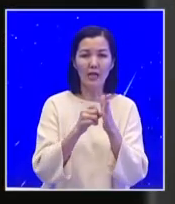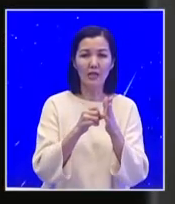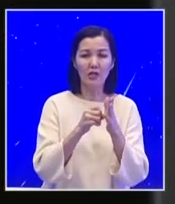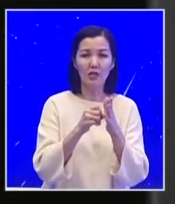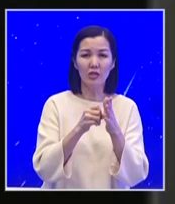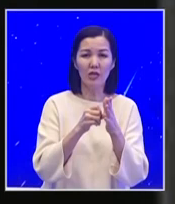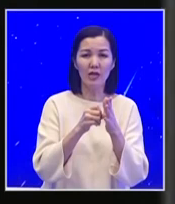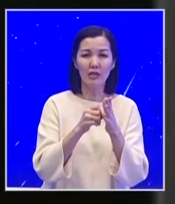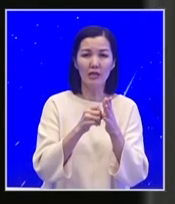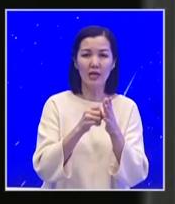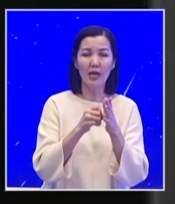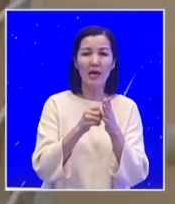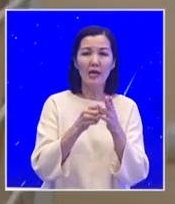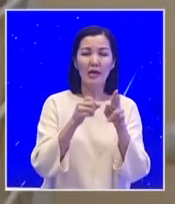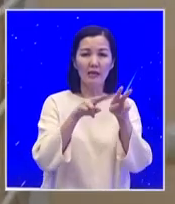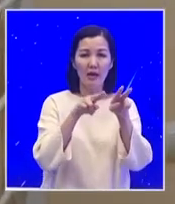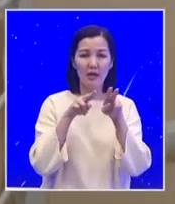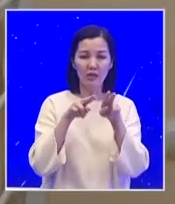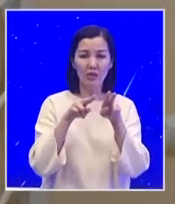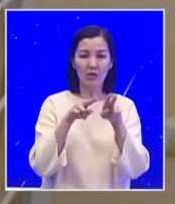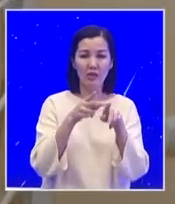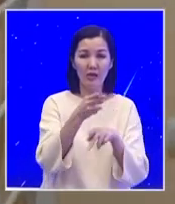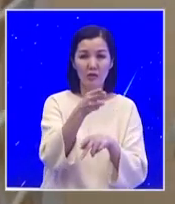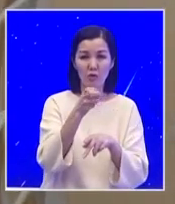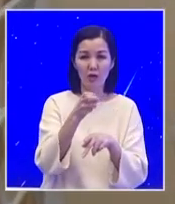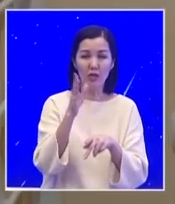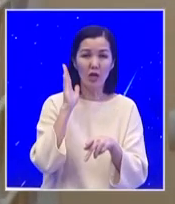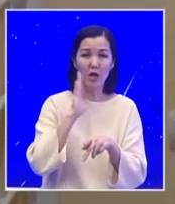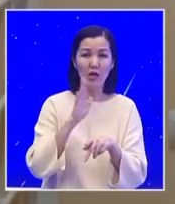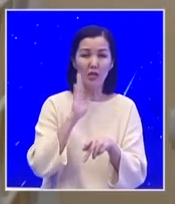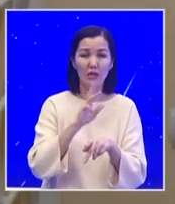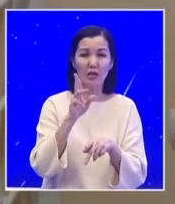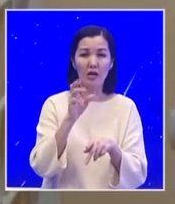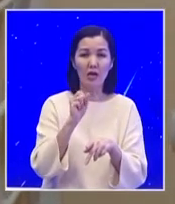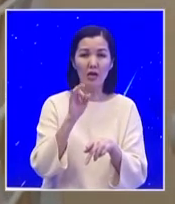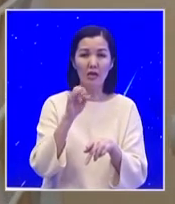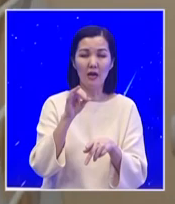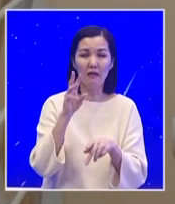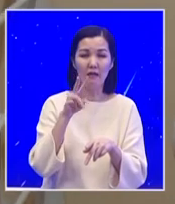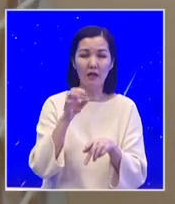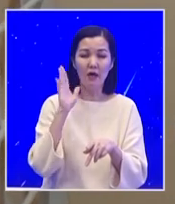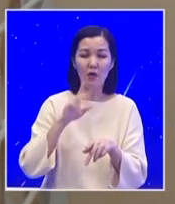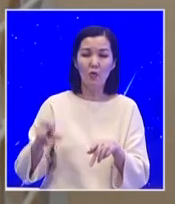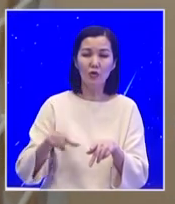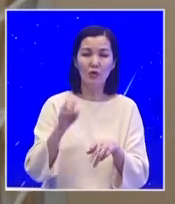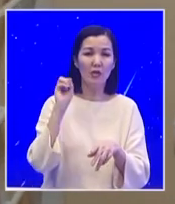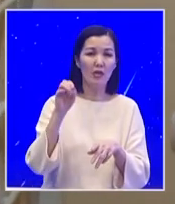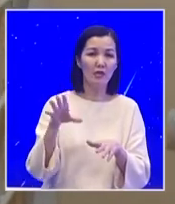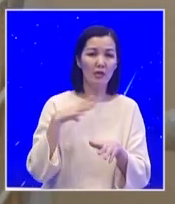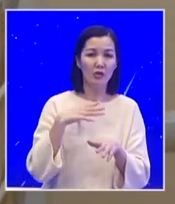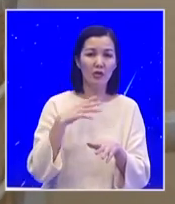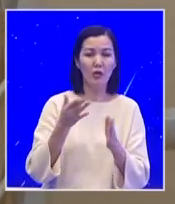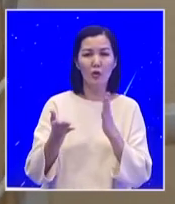калибрлы аңшы шолақ мылтығы табылды. Ол айған затты Қаратал өзеніне лақтырып жіберген. Естеріңізге сала кетейік, оқиға өткен жылы